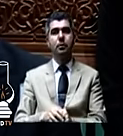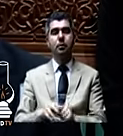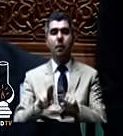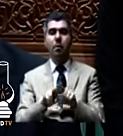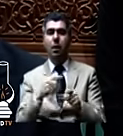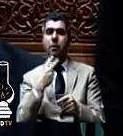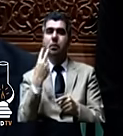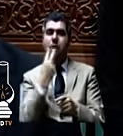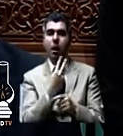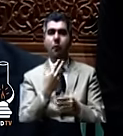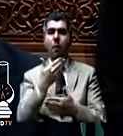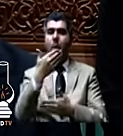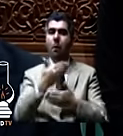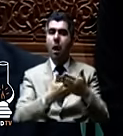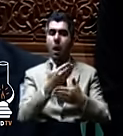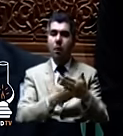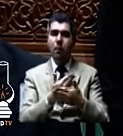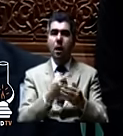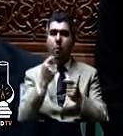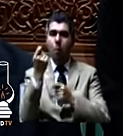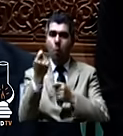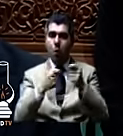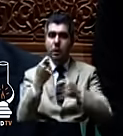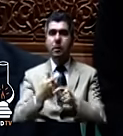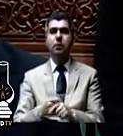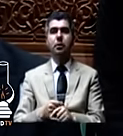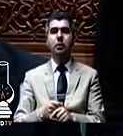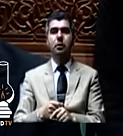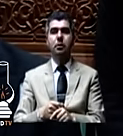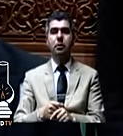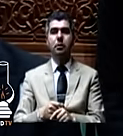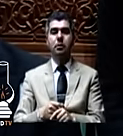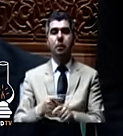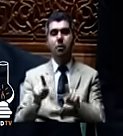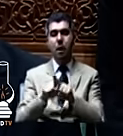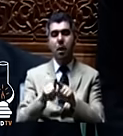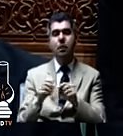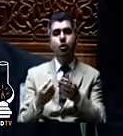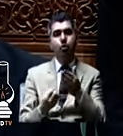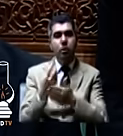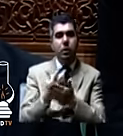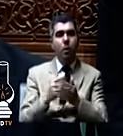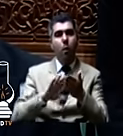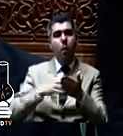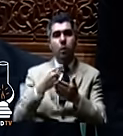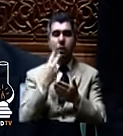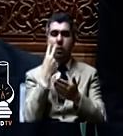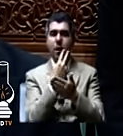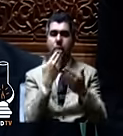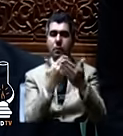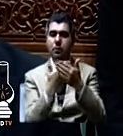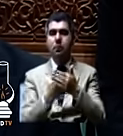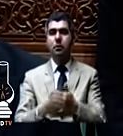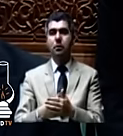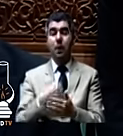كنلاحظوا أن مجموعة من الوثائق التعمير اللي ضعفت التواجد ديالها ومجموعة المخططات الاستراتيجية توجدات، لكن